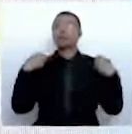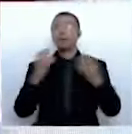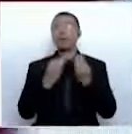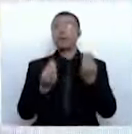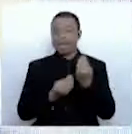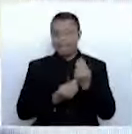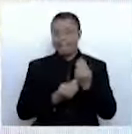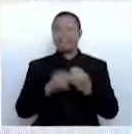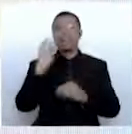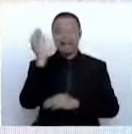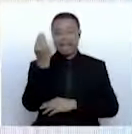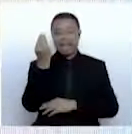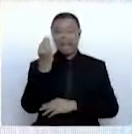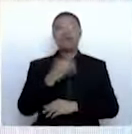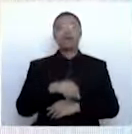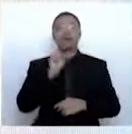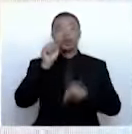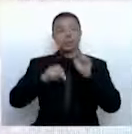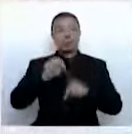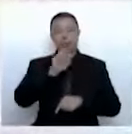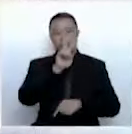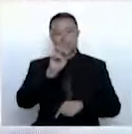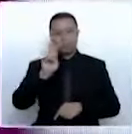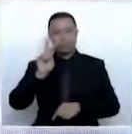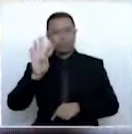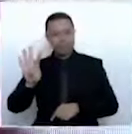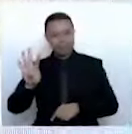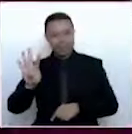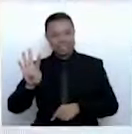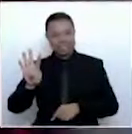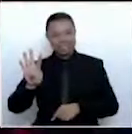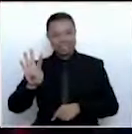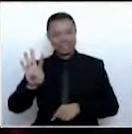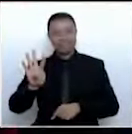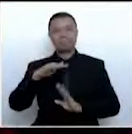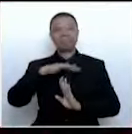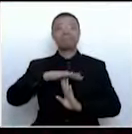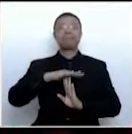calon wakil gubernur DKI Jakarta pemilihan tahun 2024.